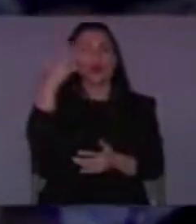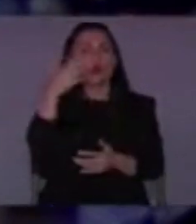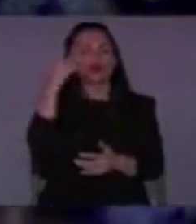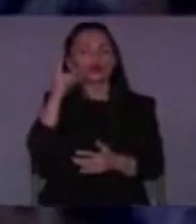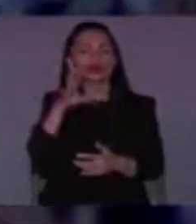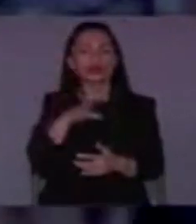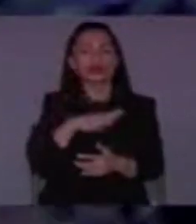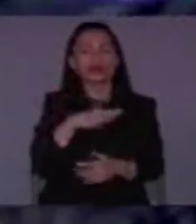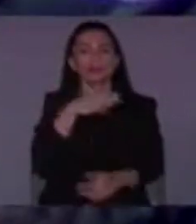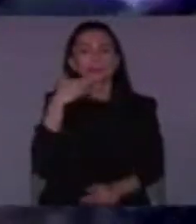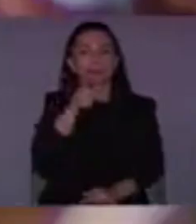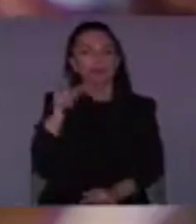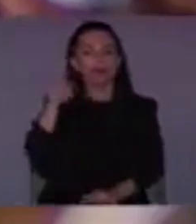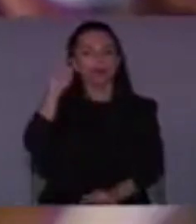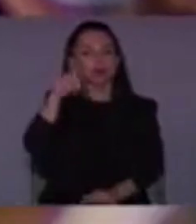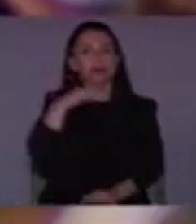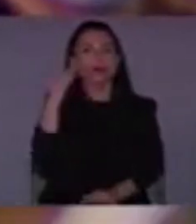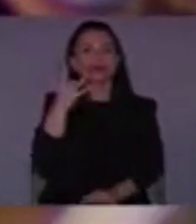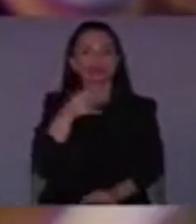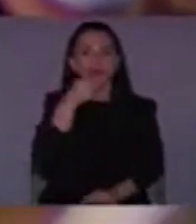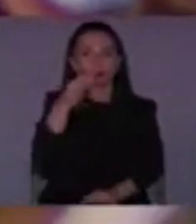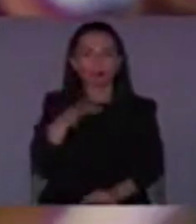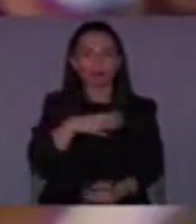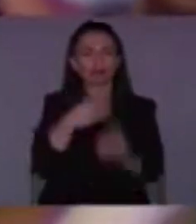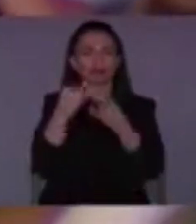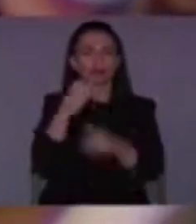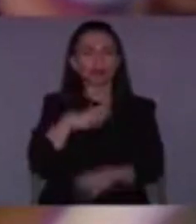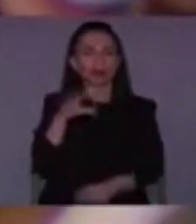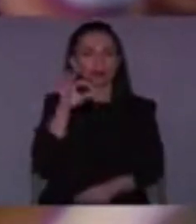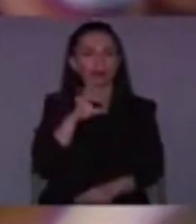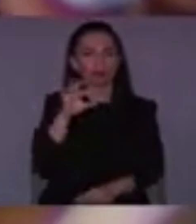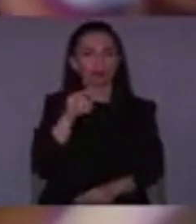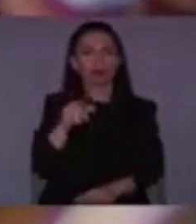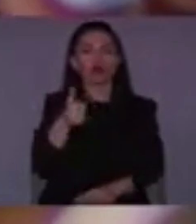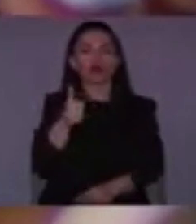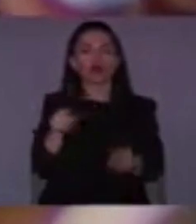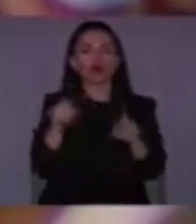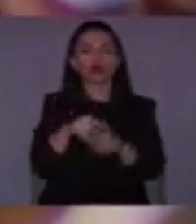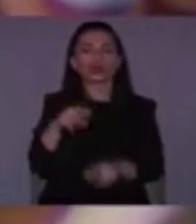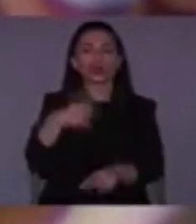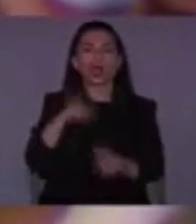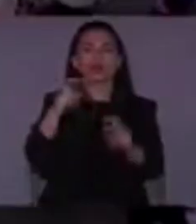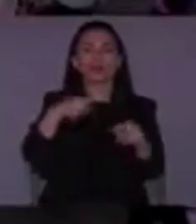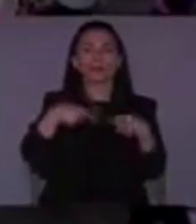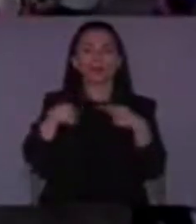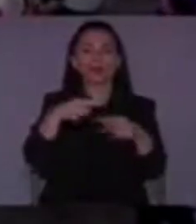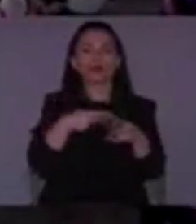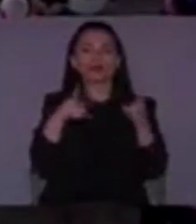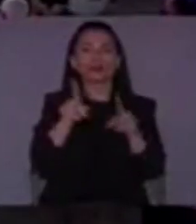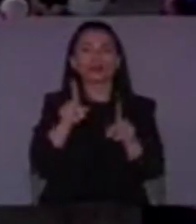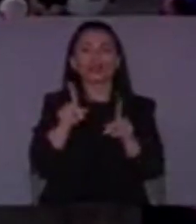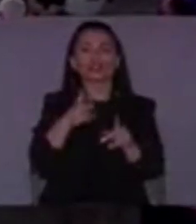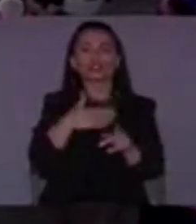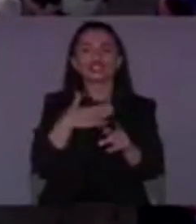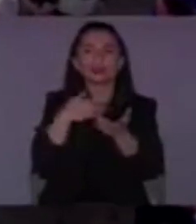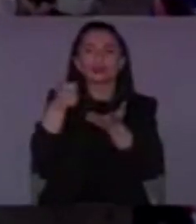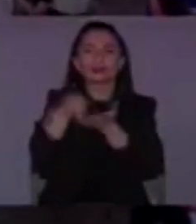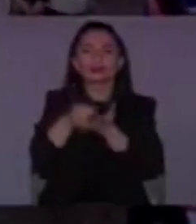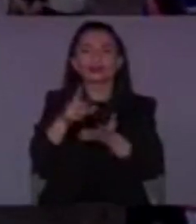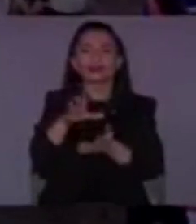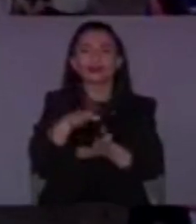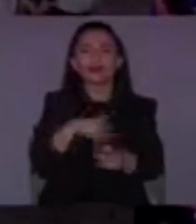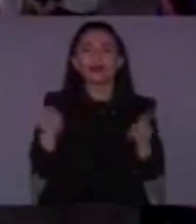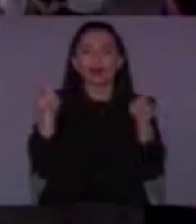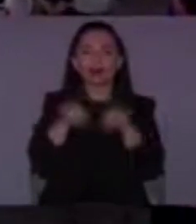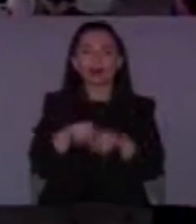ალბათ ბევრმა იცის, არაერთხელ მითქვამს და მისაუბრი ამაზე, როგორც ქართულ ფეხბურთში დავტოვე რაღაც ჩემი კვალი, ასევე